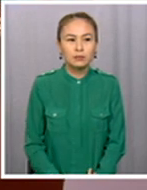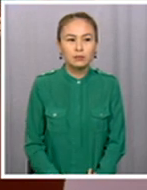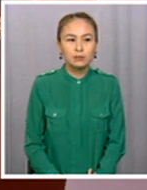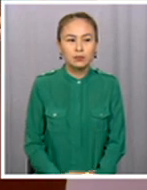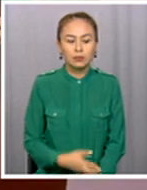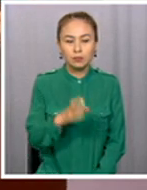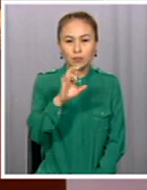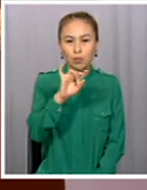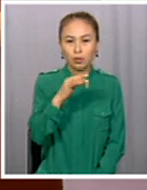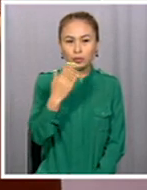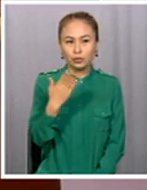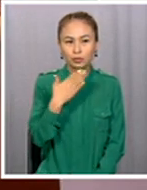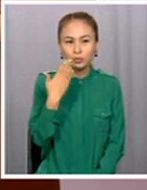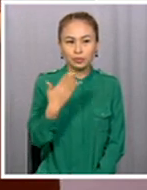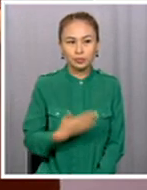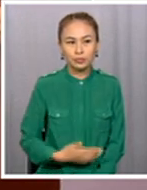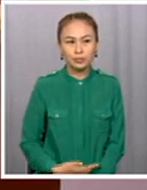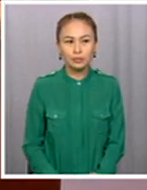Борщ.